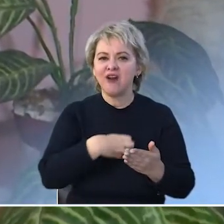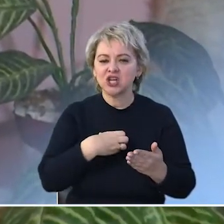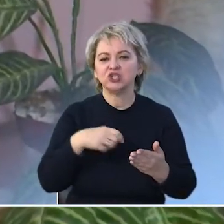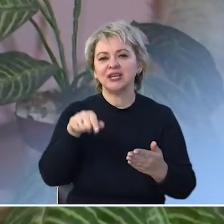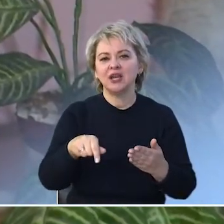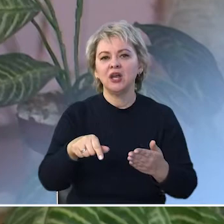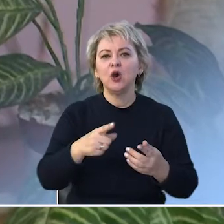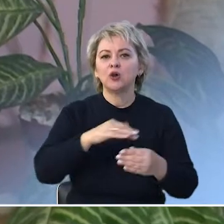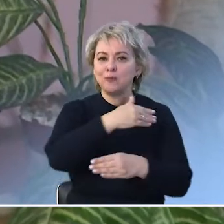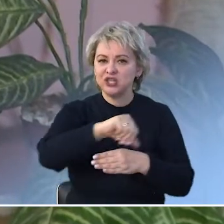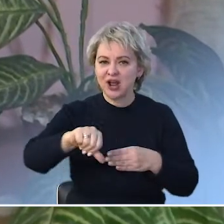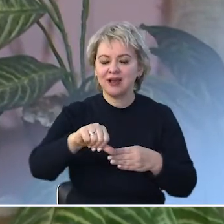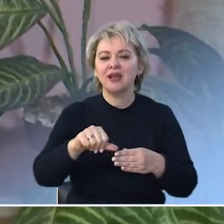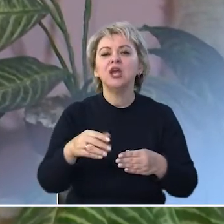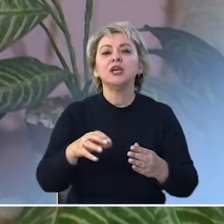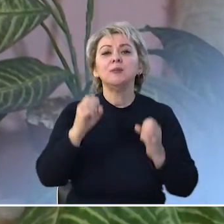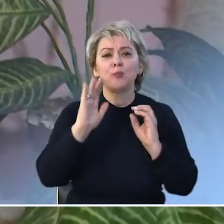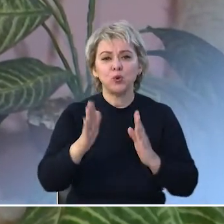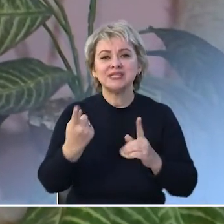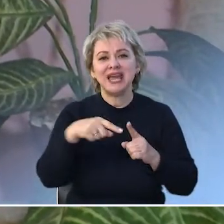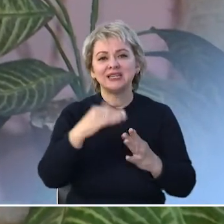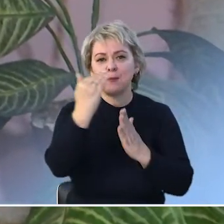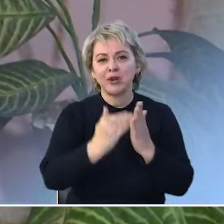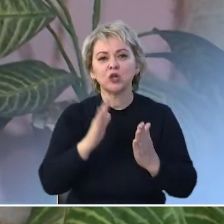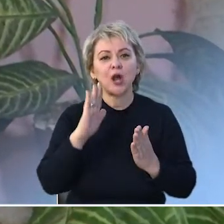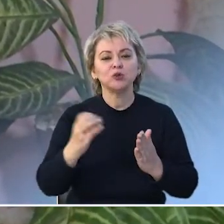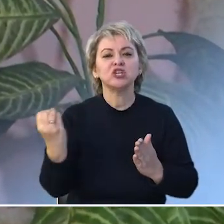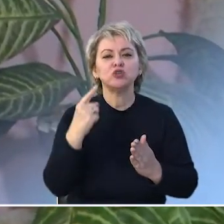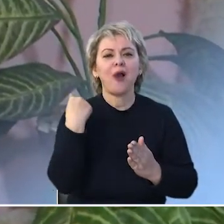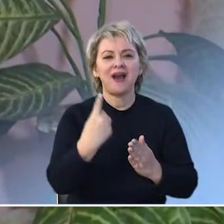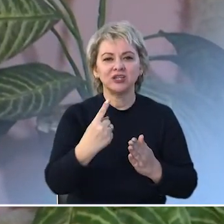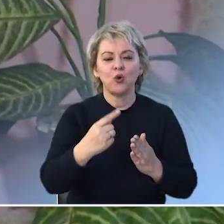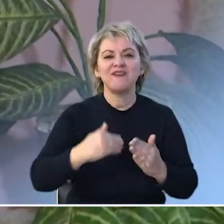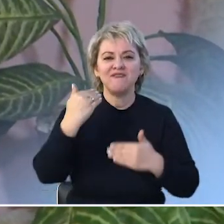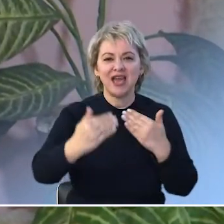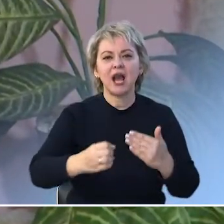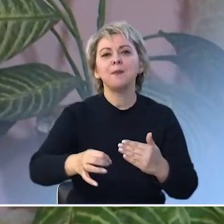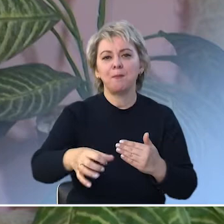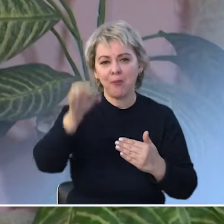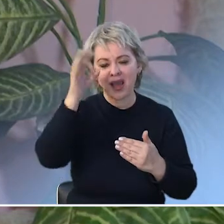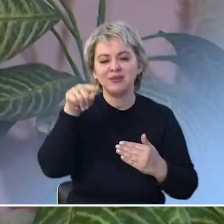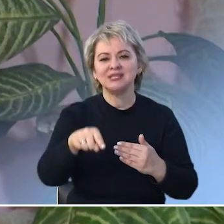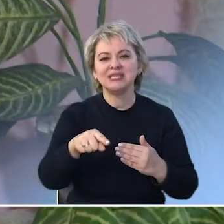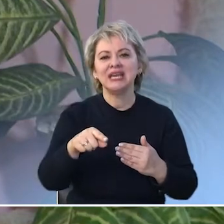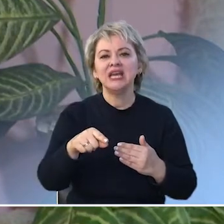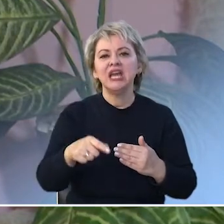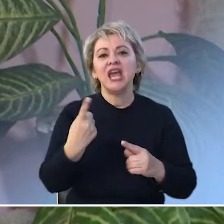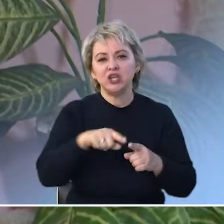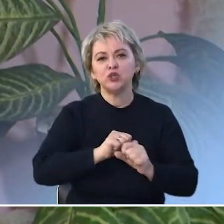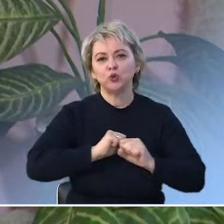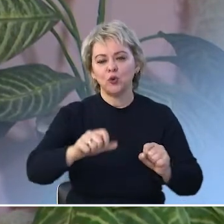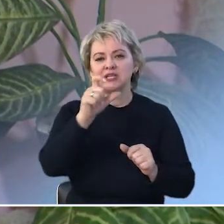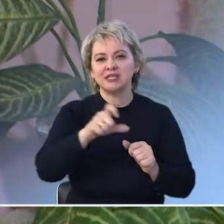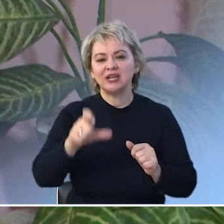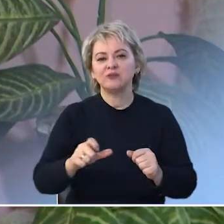стратегически важных рубежах. И пусть эта программа станет еще одной вехой памяти и славы этих